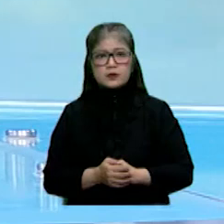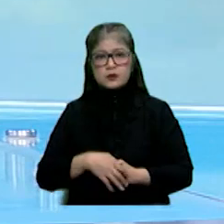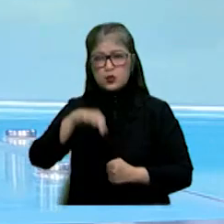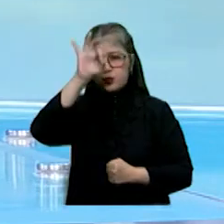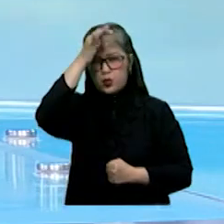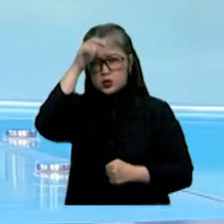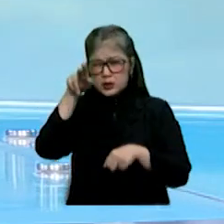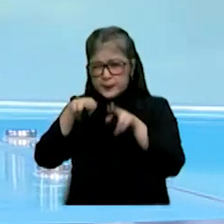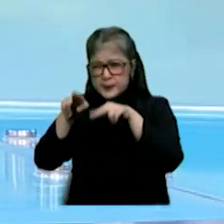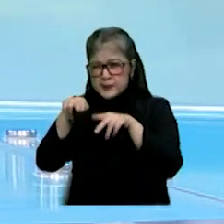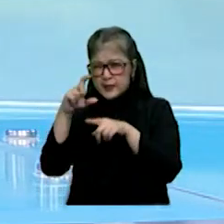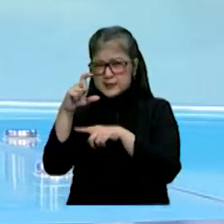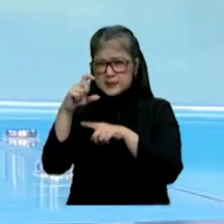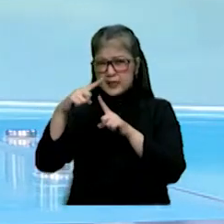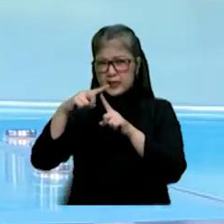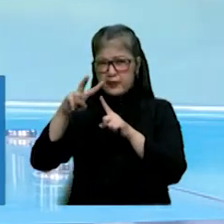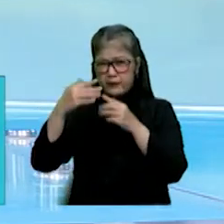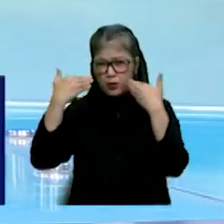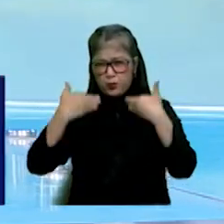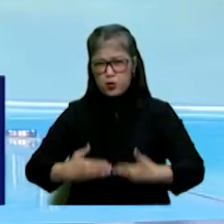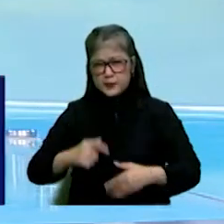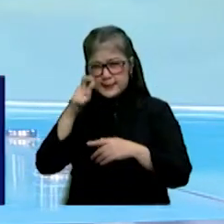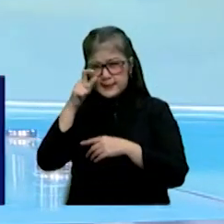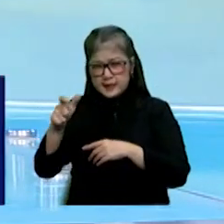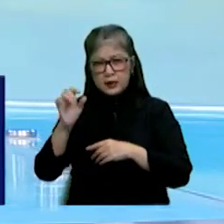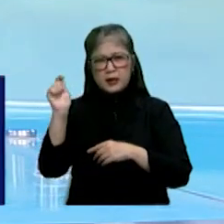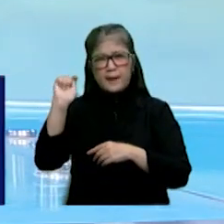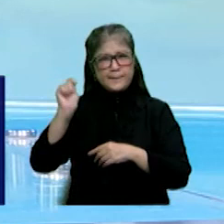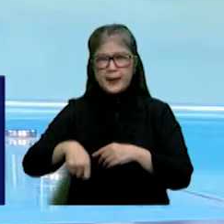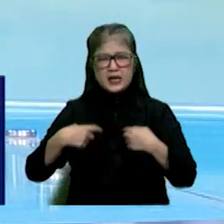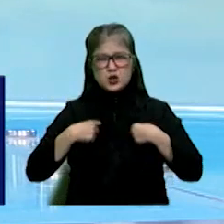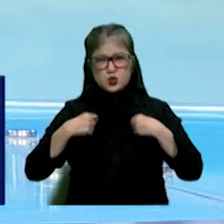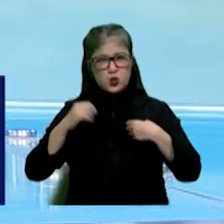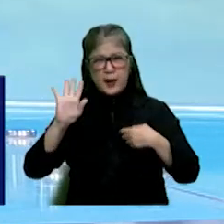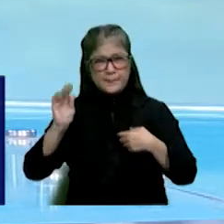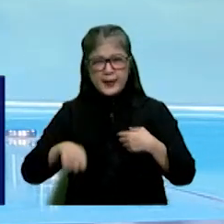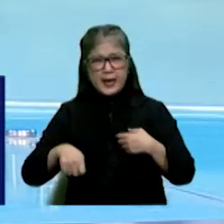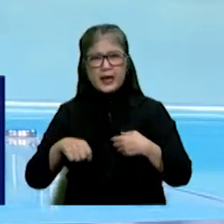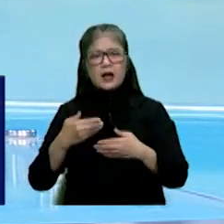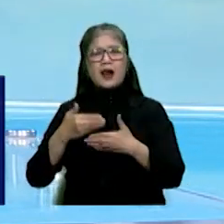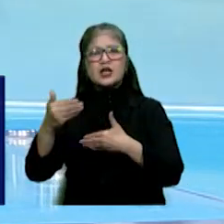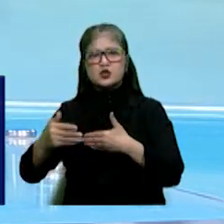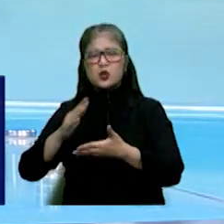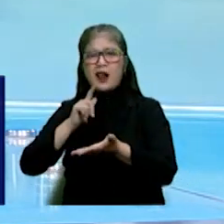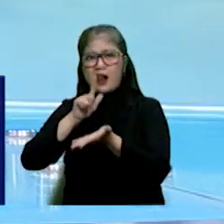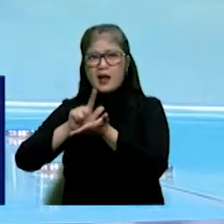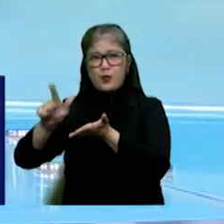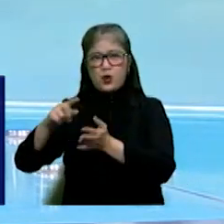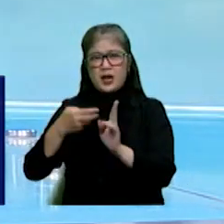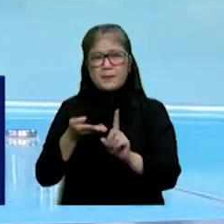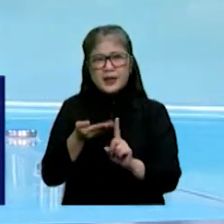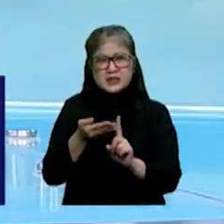Pemirsa, polisi akan memeriksa CCTV di lokasi body checking tanpa busana, menindaklanjuti laporan dugaan pelecehan seksual terhadap